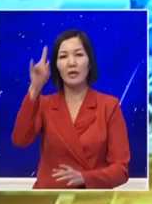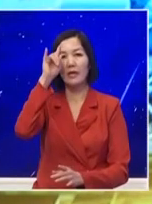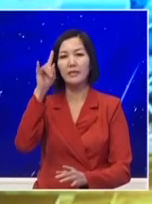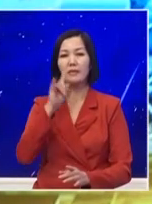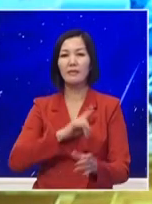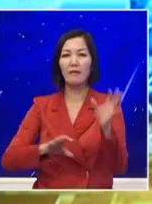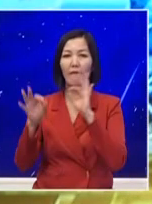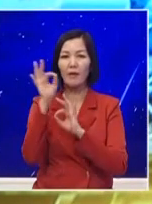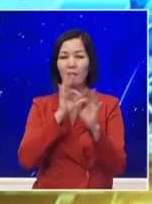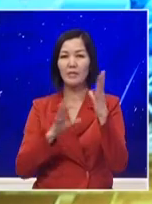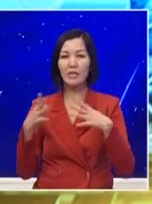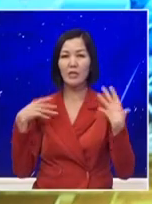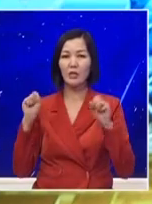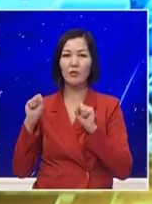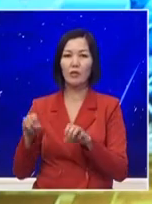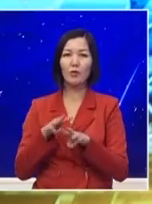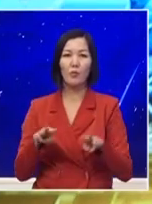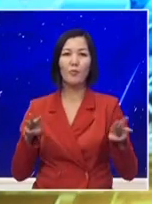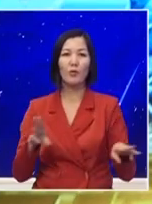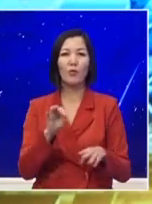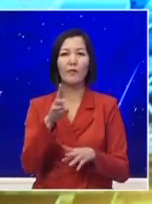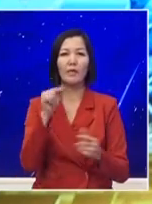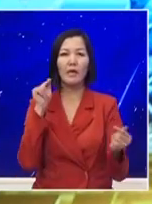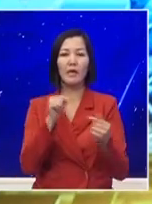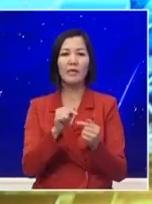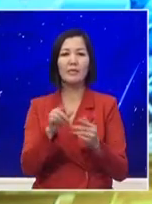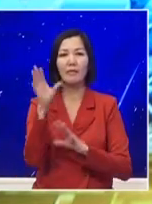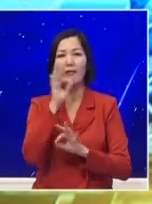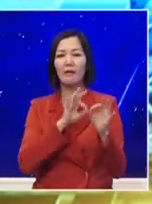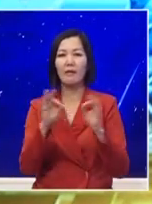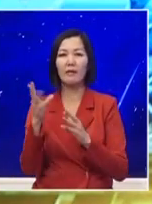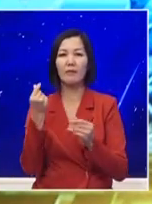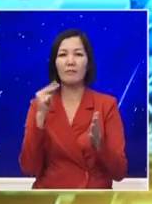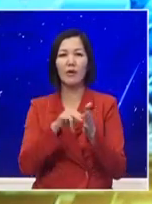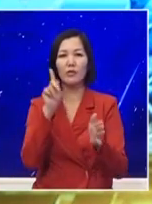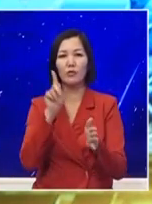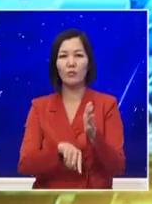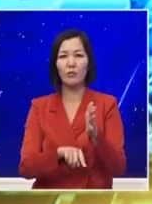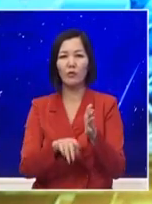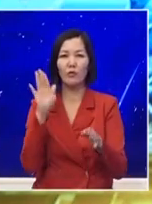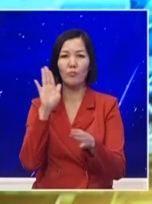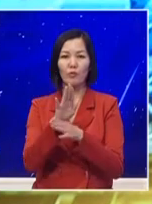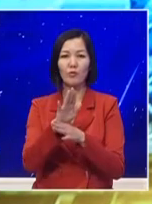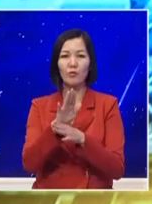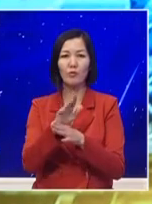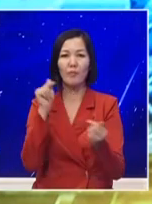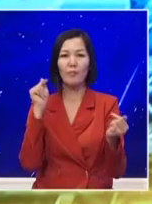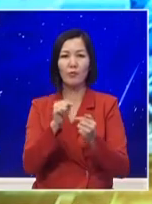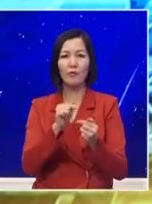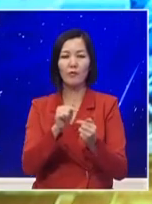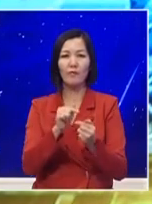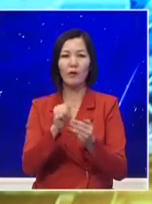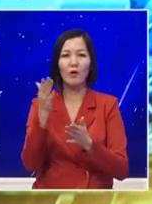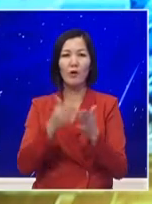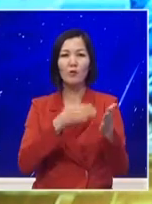Отандық фармацевттер денсаулық сақтау министрлігінің ковидке қарсы дәрілердің бағасын төмендету туралы бұйрығына наразы, күшін